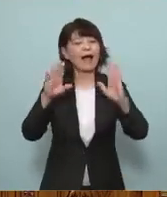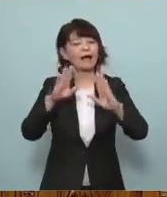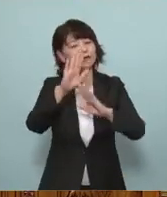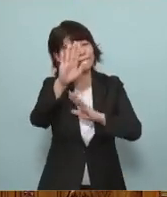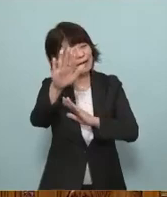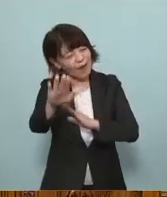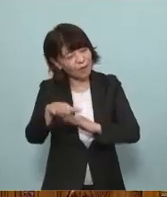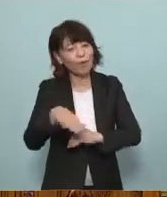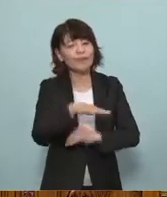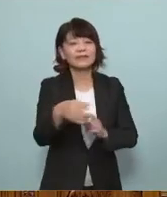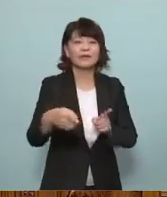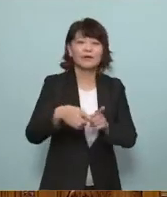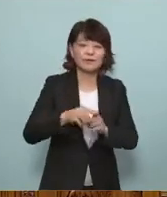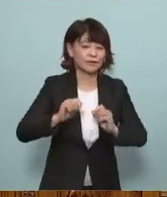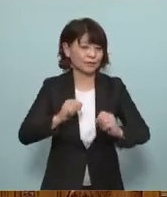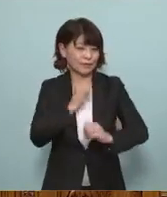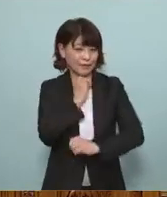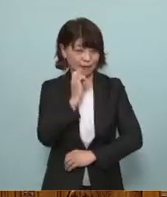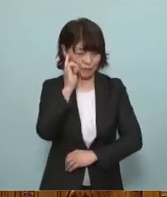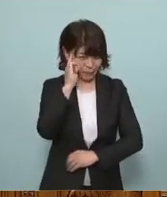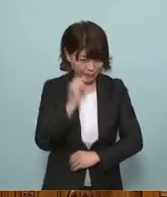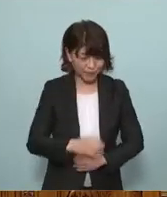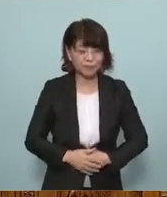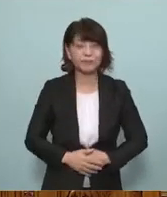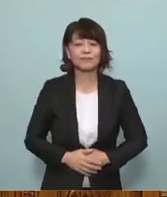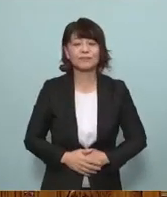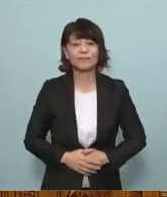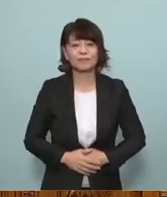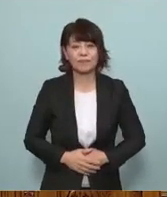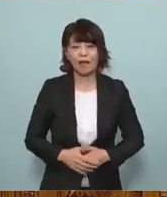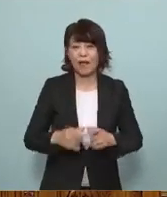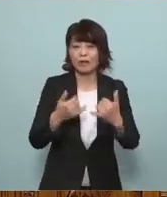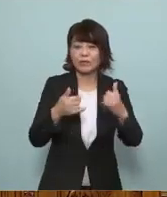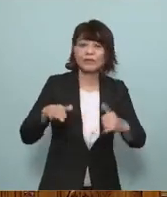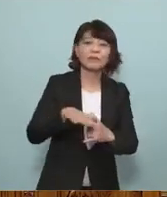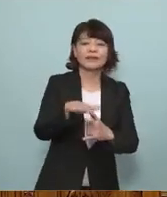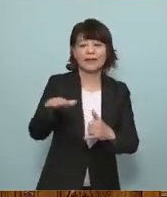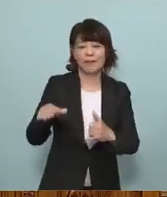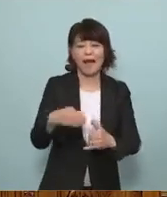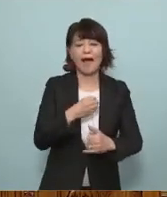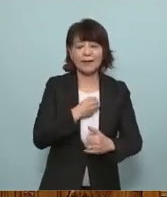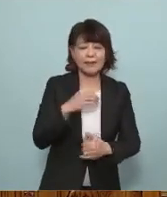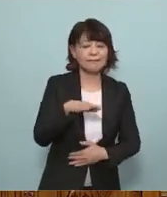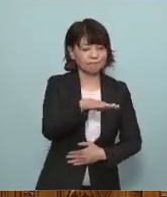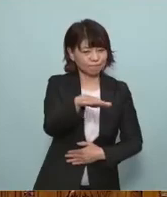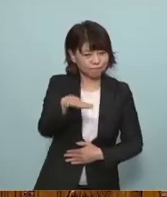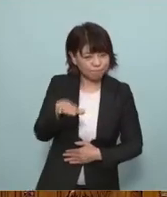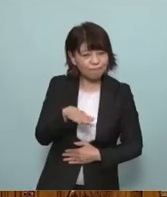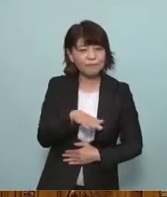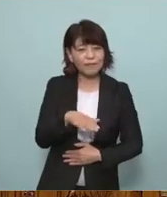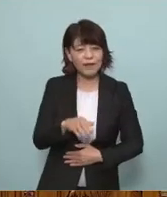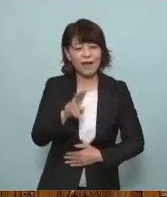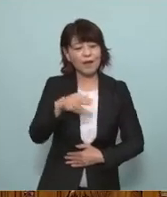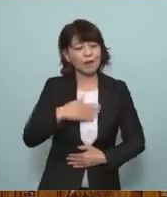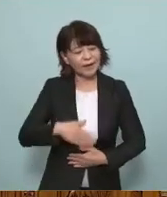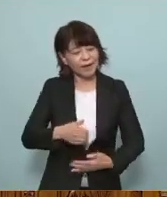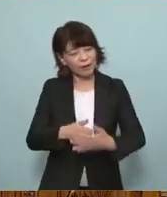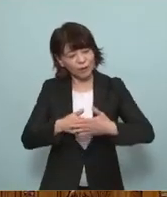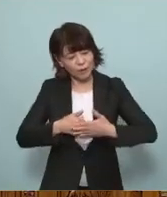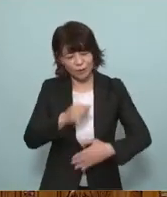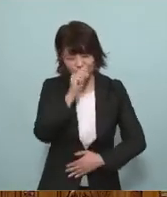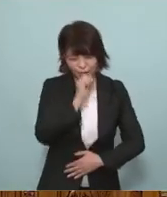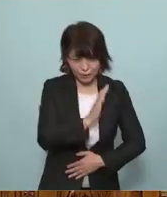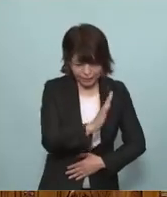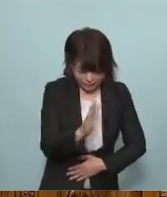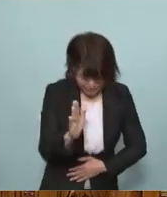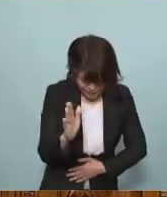皆様と共に築いてまいりたいと思います。国民の皆様、議員各位のご理解とご協力をよろしくお